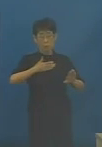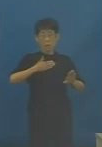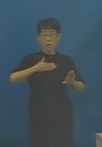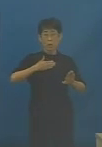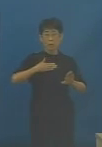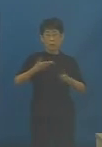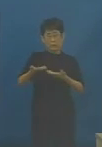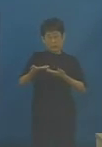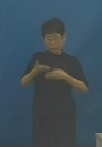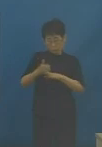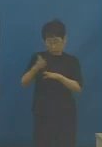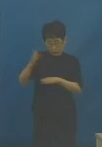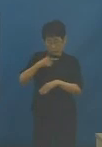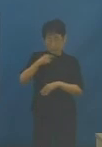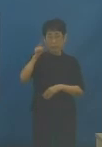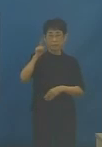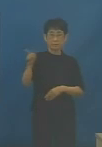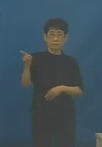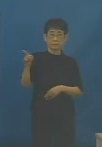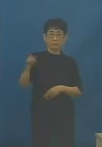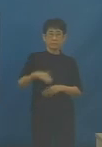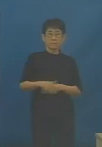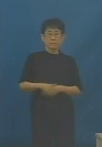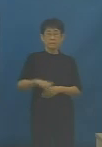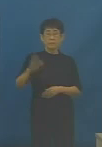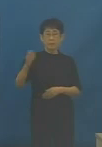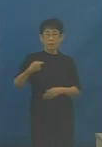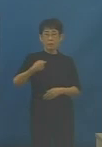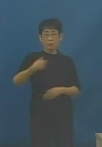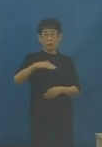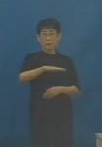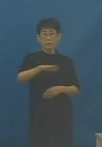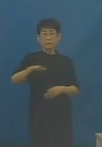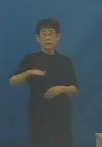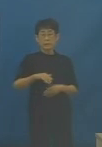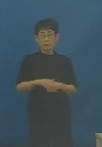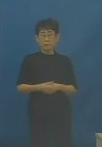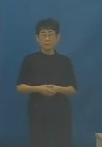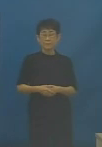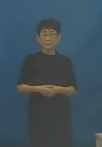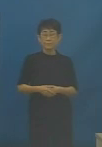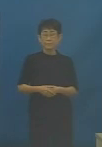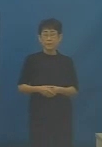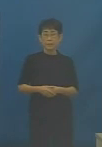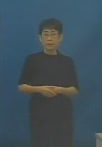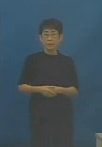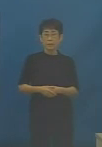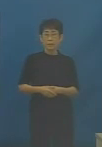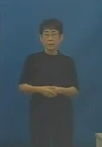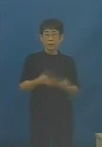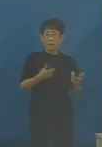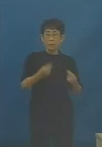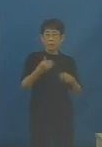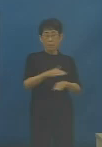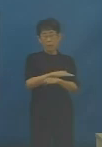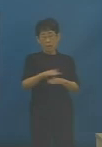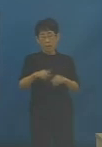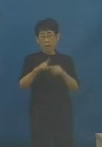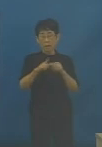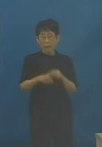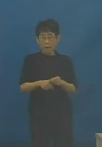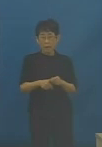と思いますし、私たちも例えばうまくいっている事例というのを横展開をしていくと